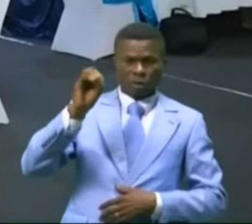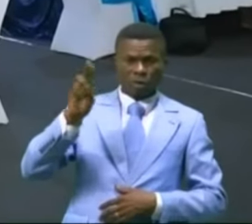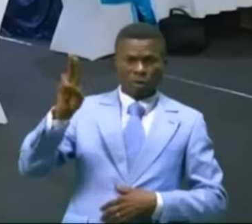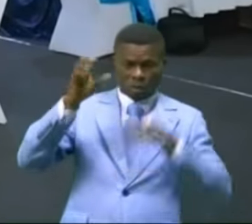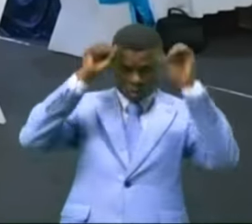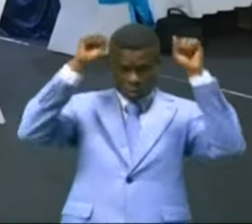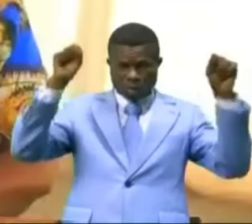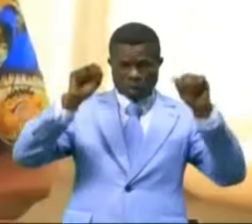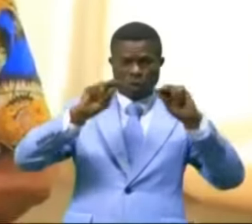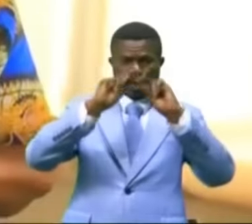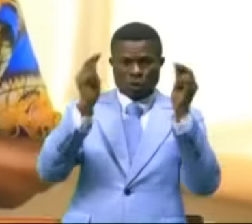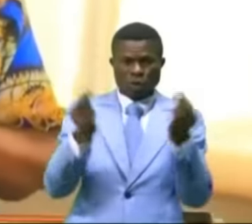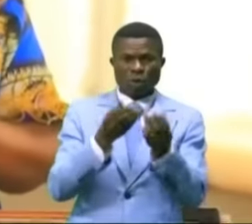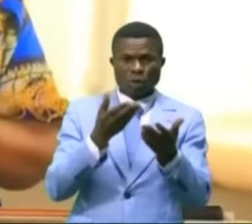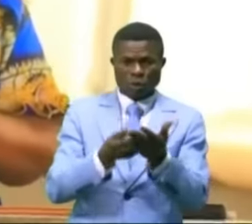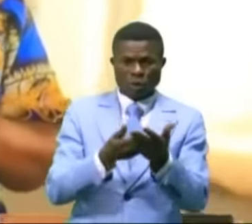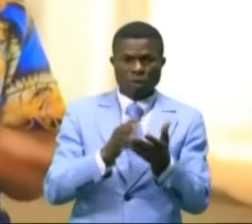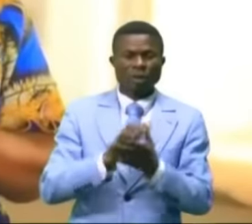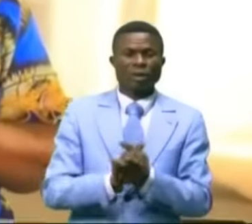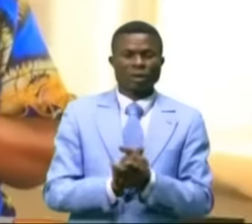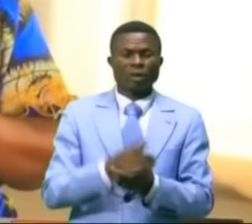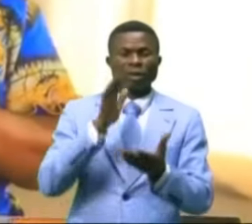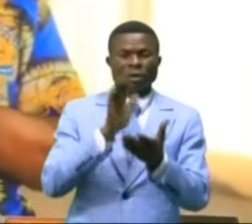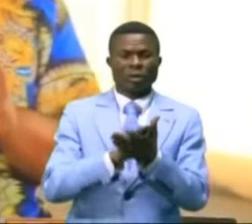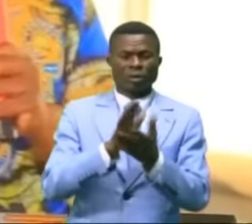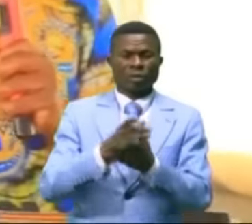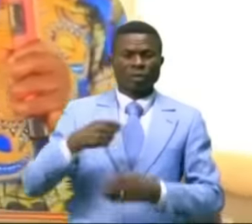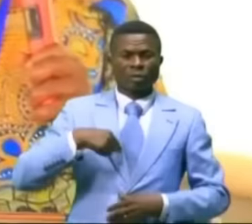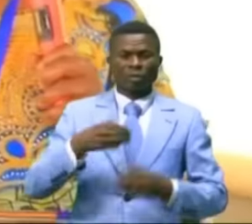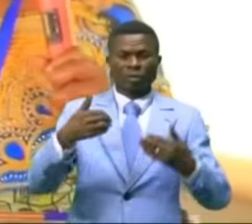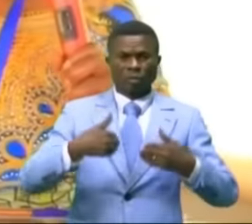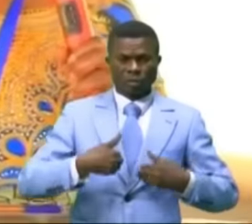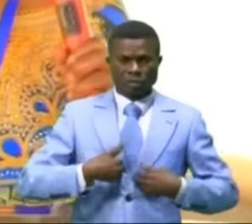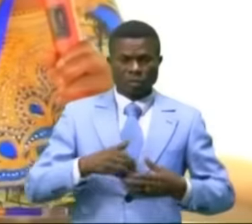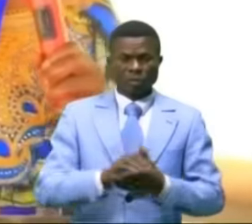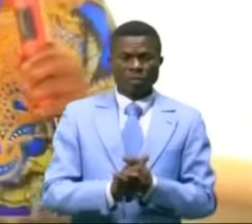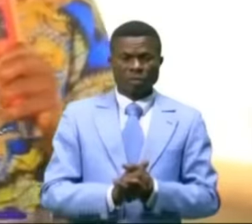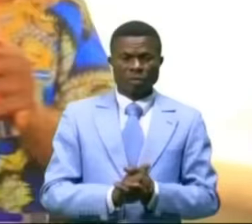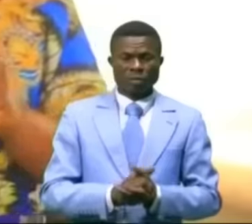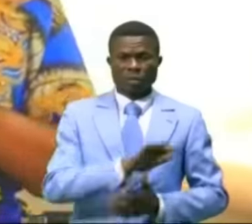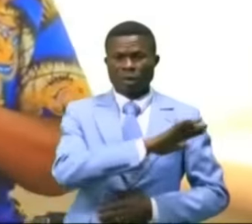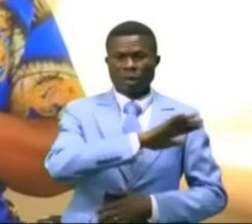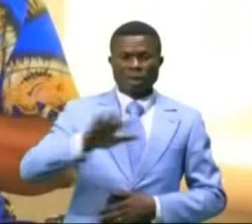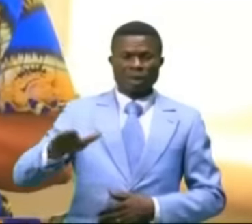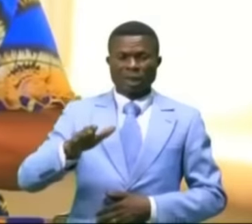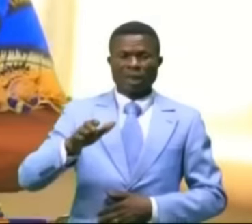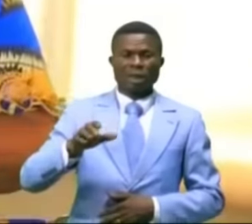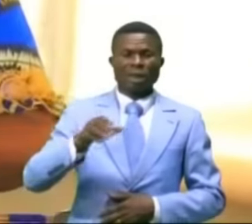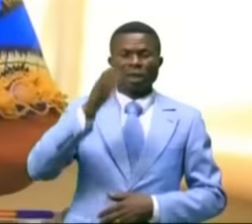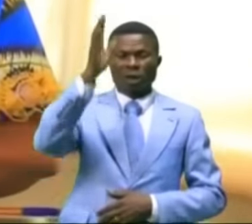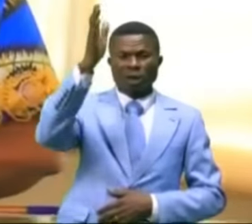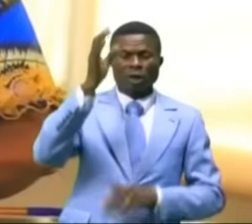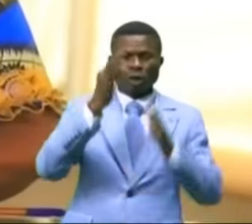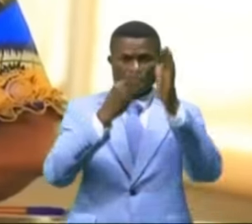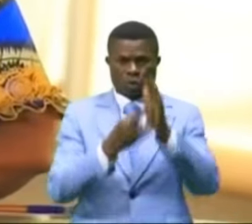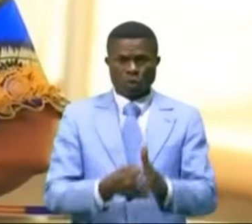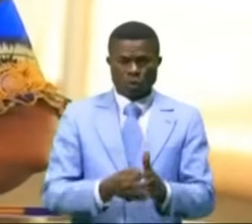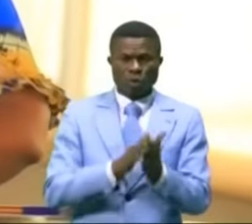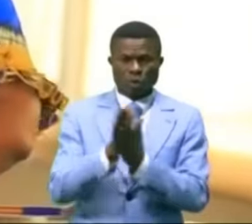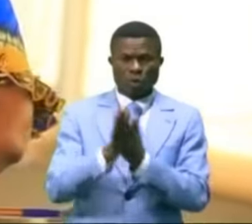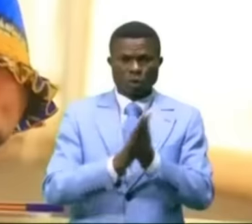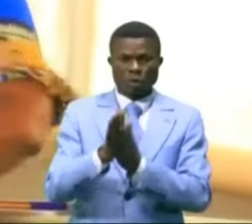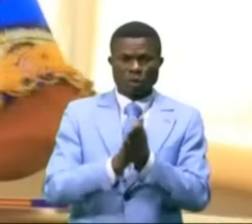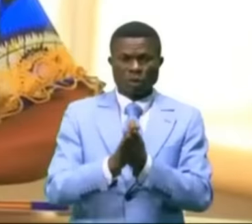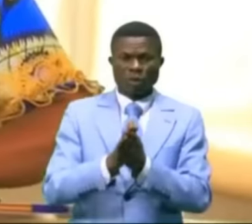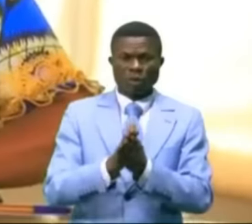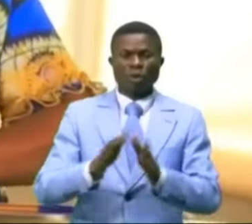du WIM DRC. Nous avons une femme première ministre et nous souhaitons que le Seigneur nous